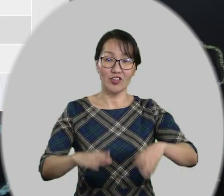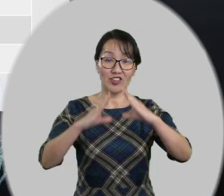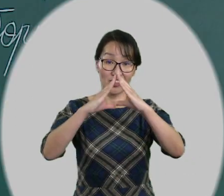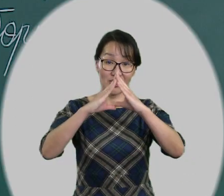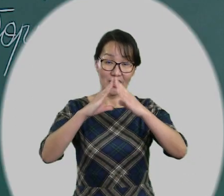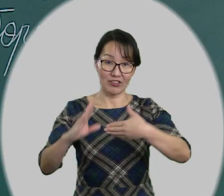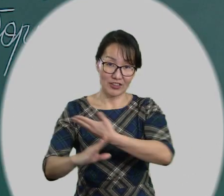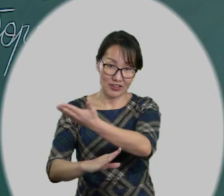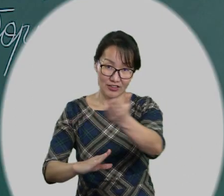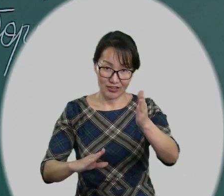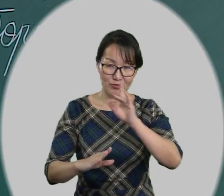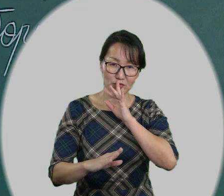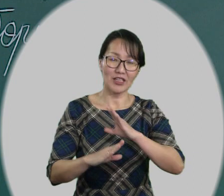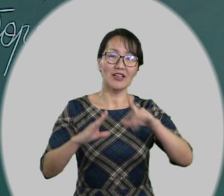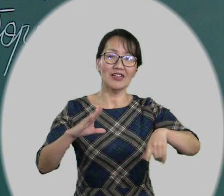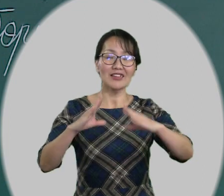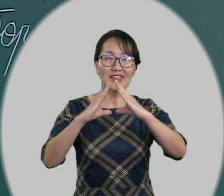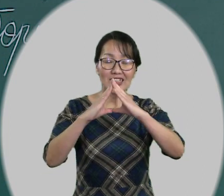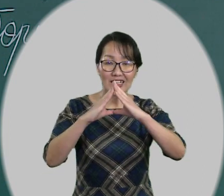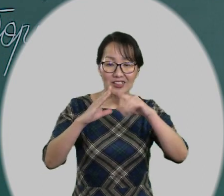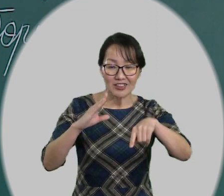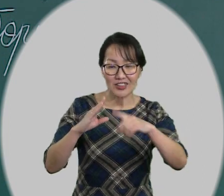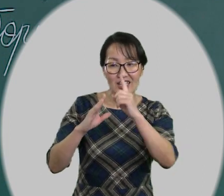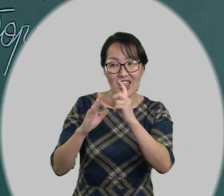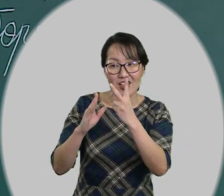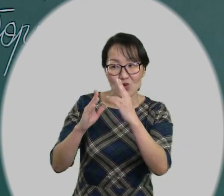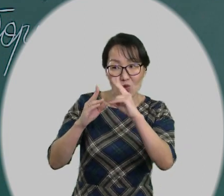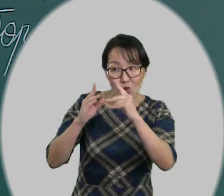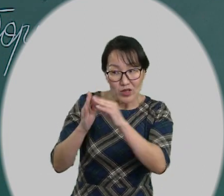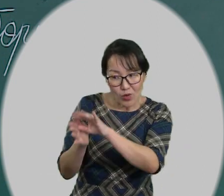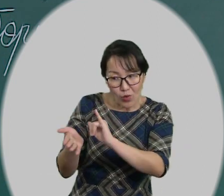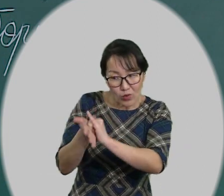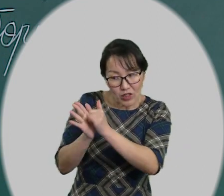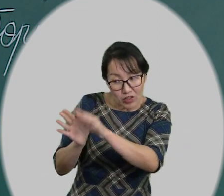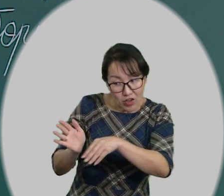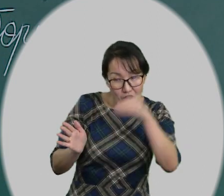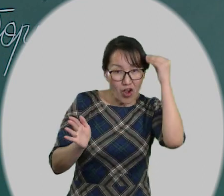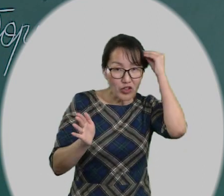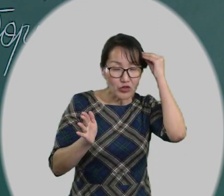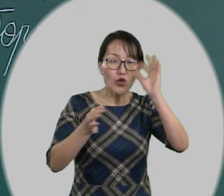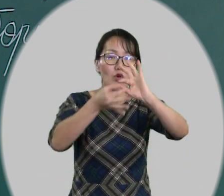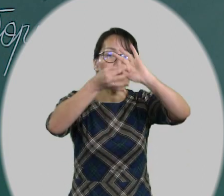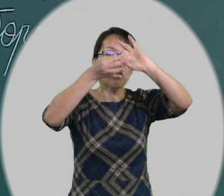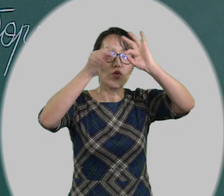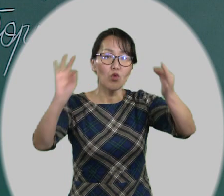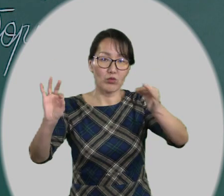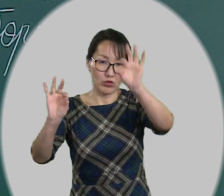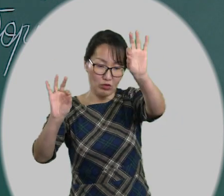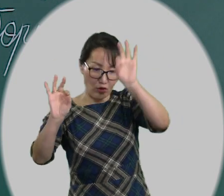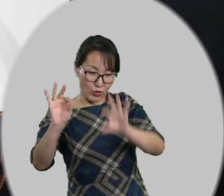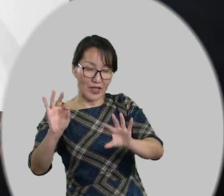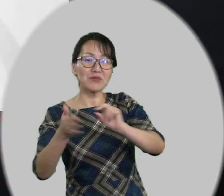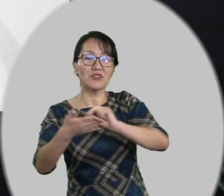За, ингээд гэрийн даалгавартаа дараах хэл зүгийг бол утгыг нь ойлгож өгүүлбэрт оруулж